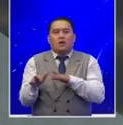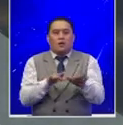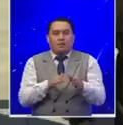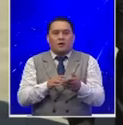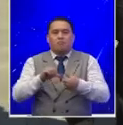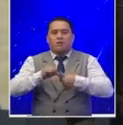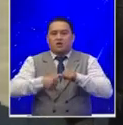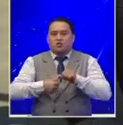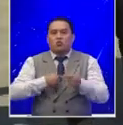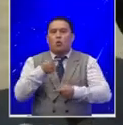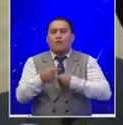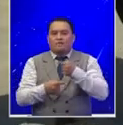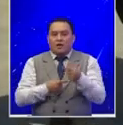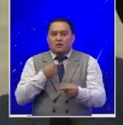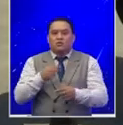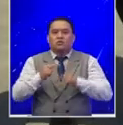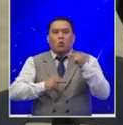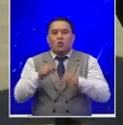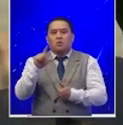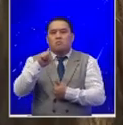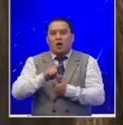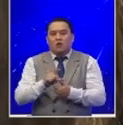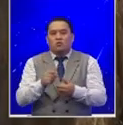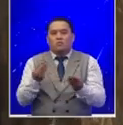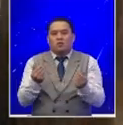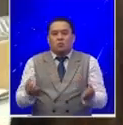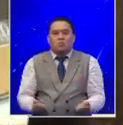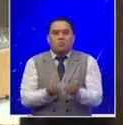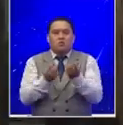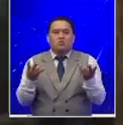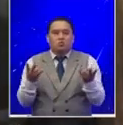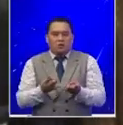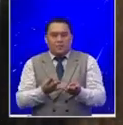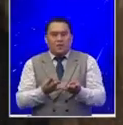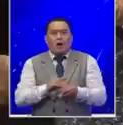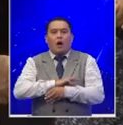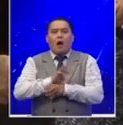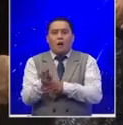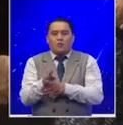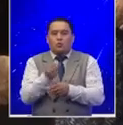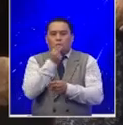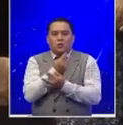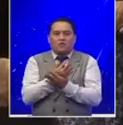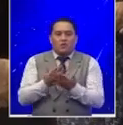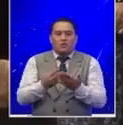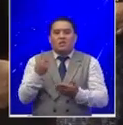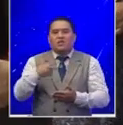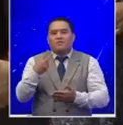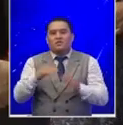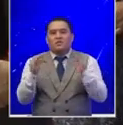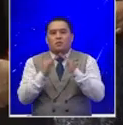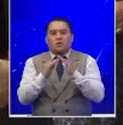на постоянной основе. Строит мечети, оказывает финансовую поддержку нуждающимся, обеспечивает их продовольствием. Также